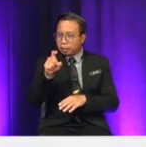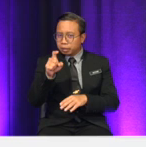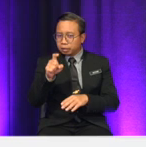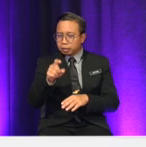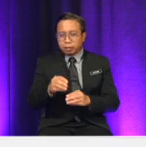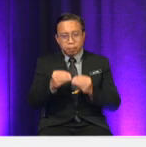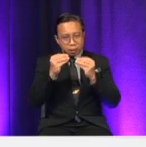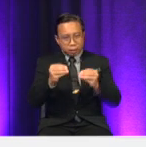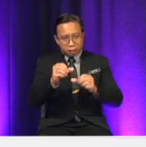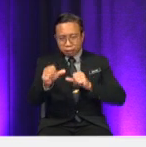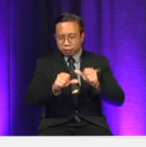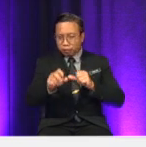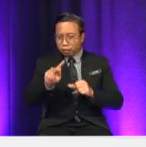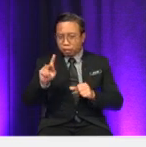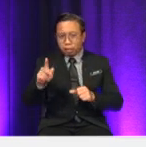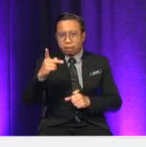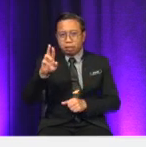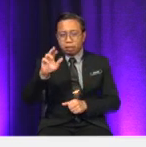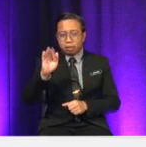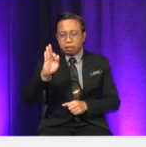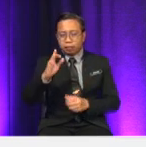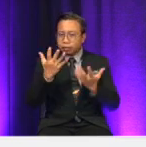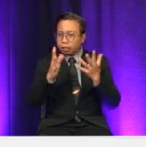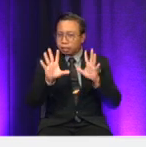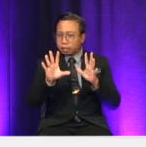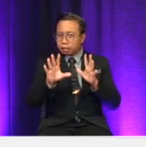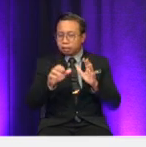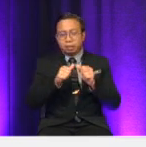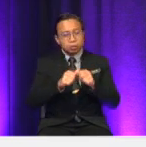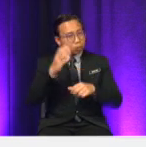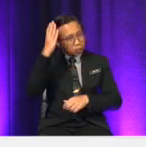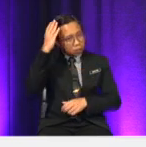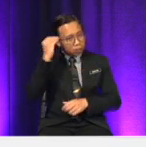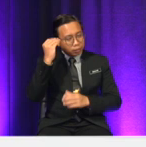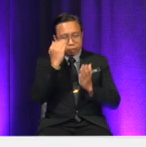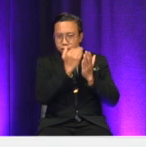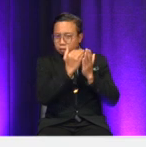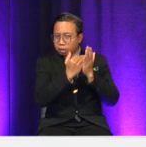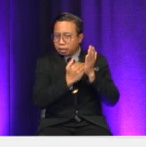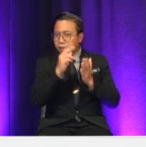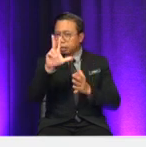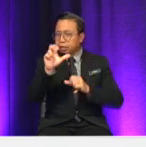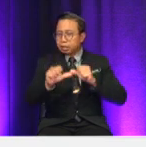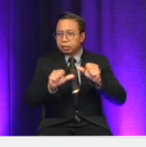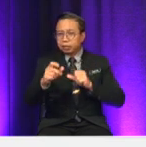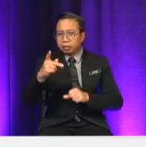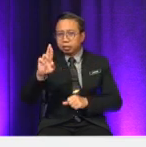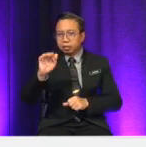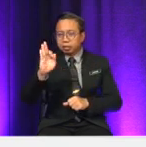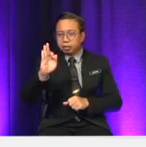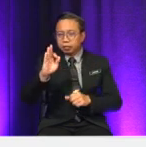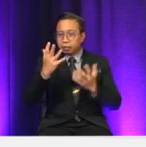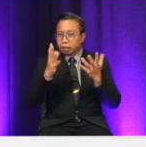kepada aktiviti kraft tangan. Baik, berdasarkan pengalaman anda, senaraikan 3 aktiviti kraft tangan yang